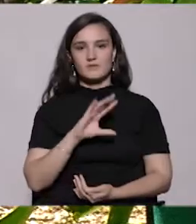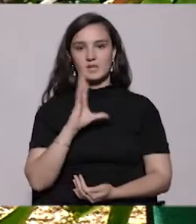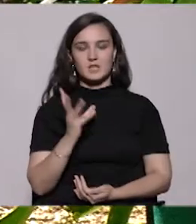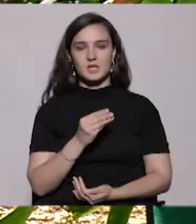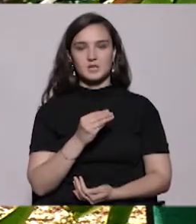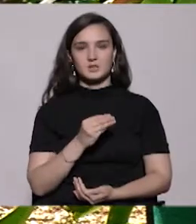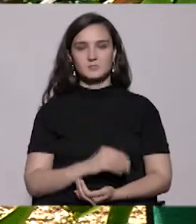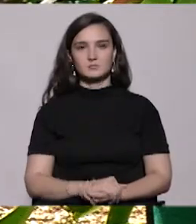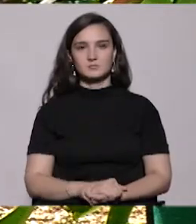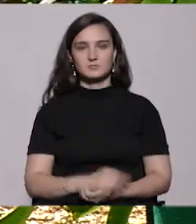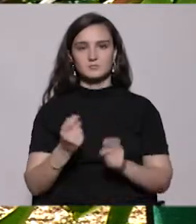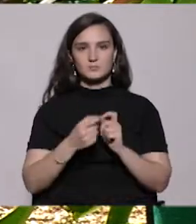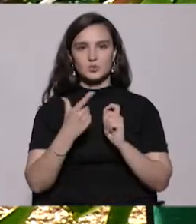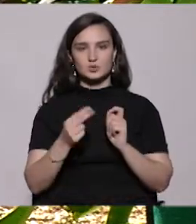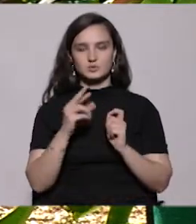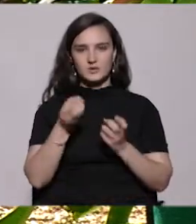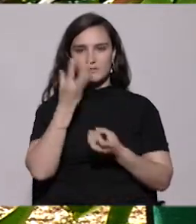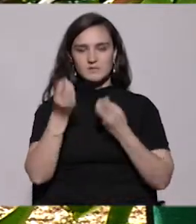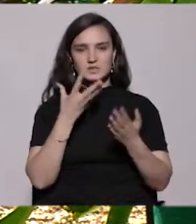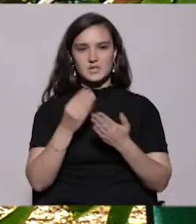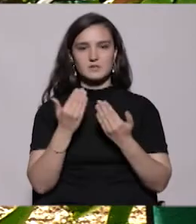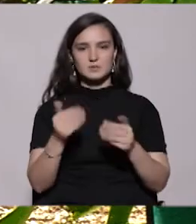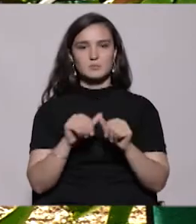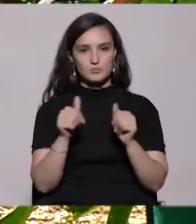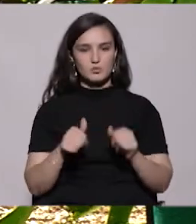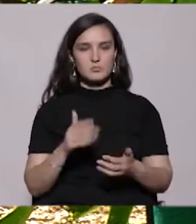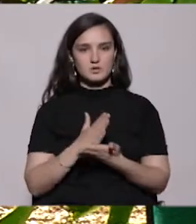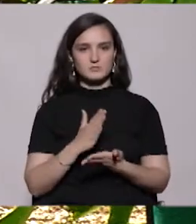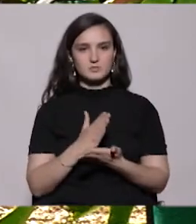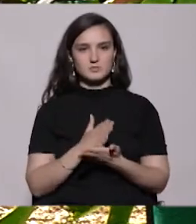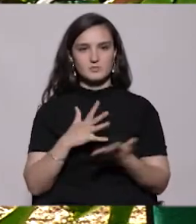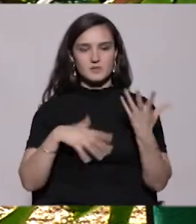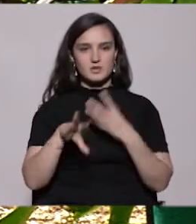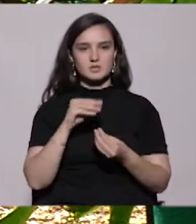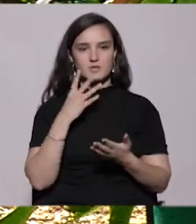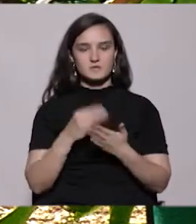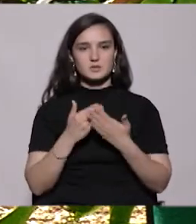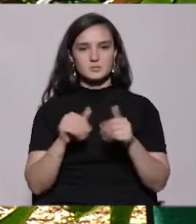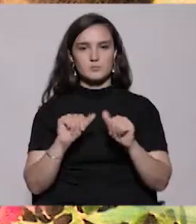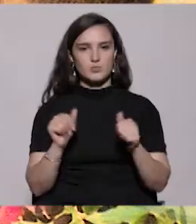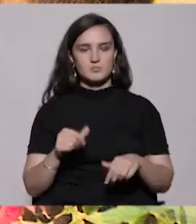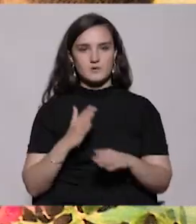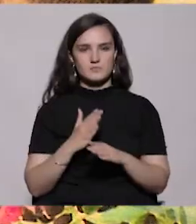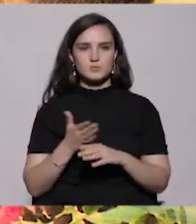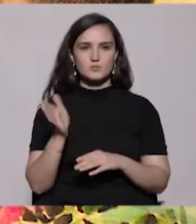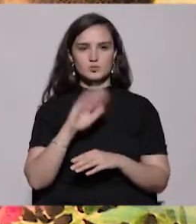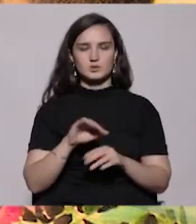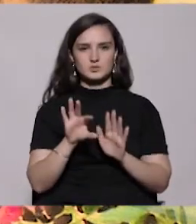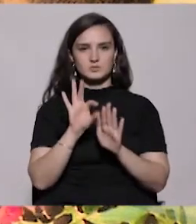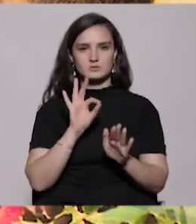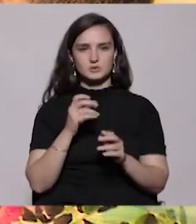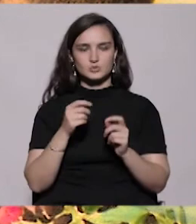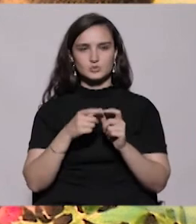ყველა ფოთოლს და ყვავილს თავის ფორმა, ხო მგახსოთ? ყველას აქვს თავის ფორმა. ეხა მოდი ავიღოთ ცოტა